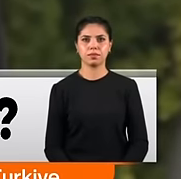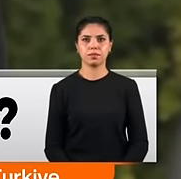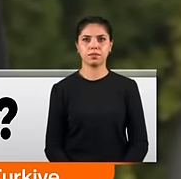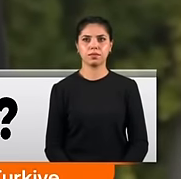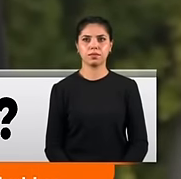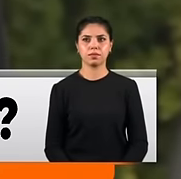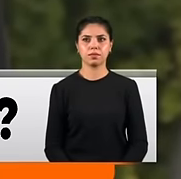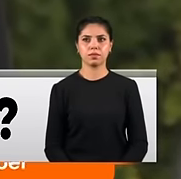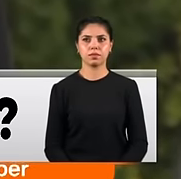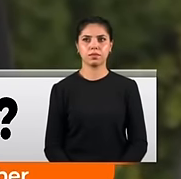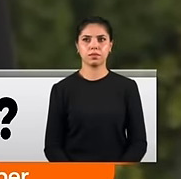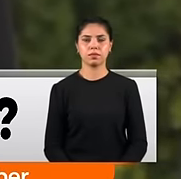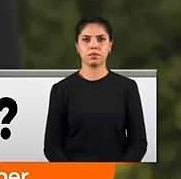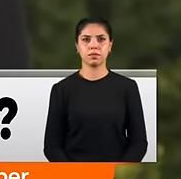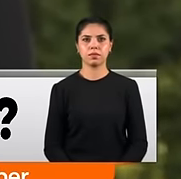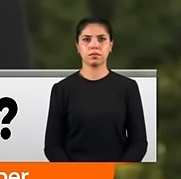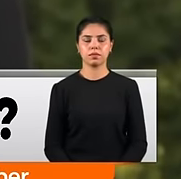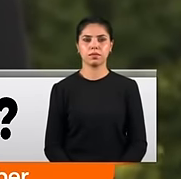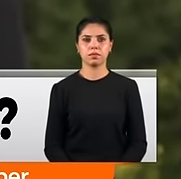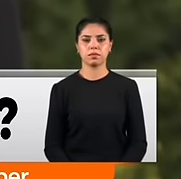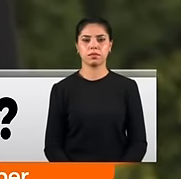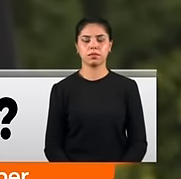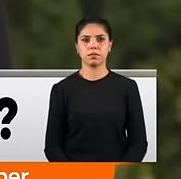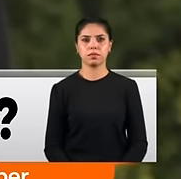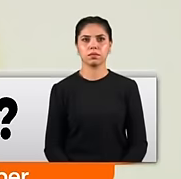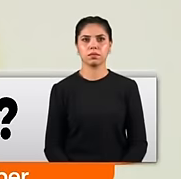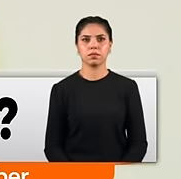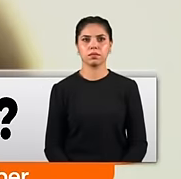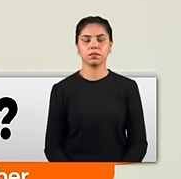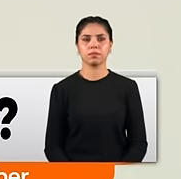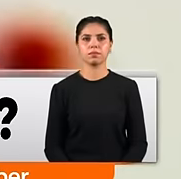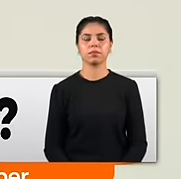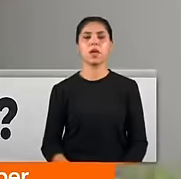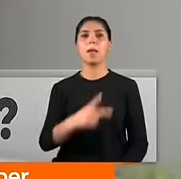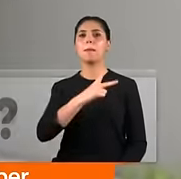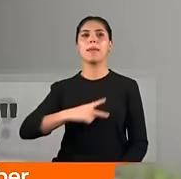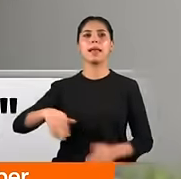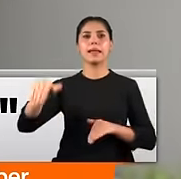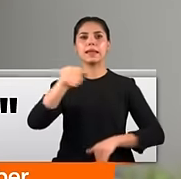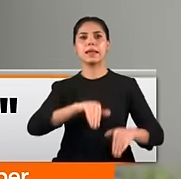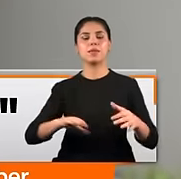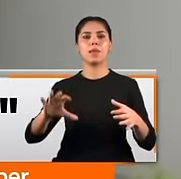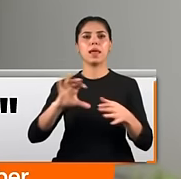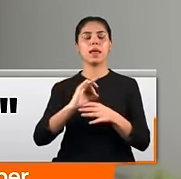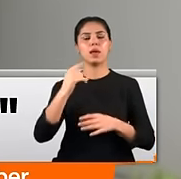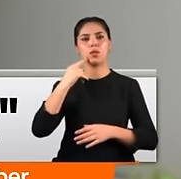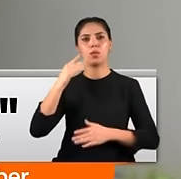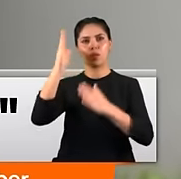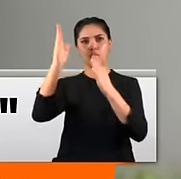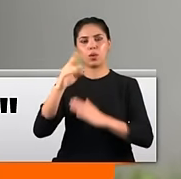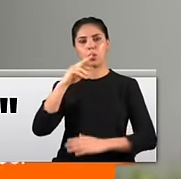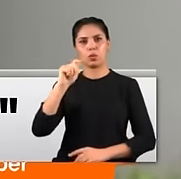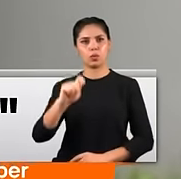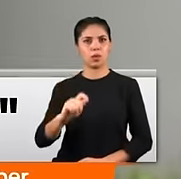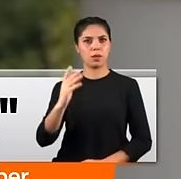inşallah bu görüşmeler olumlu istikamette seyreder. Ve yerel seçim. Ankara, Adana, İzmir